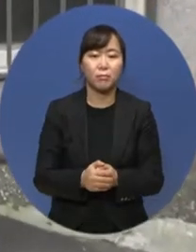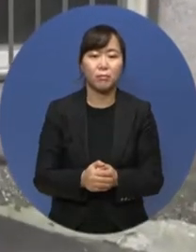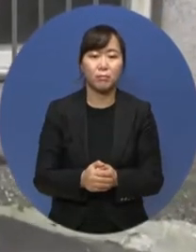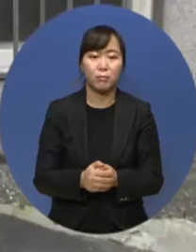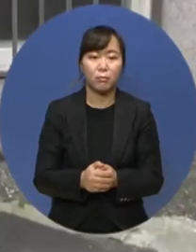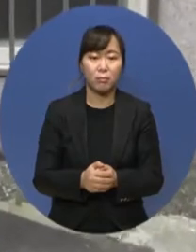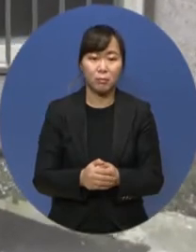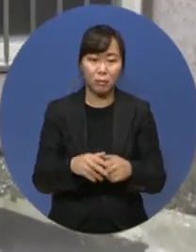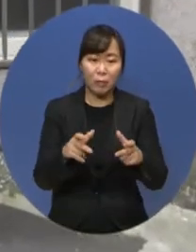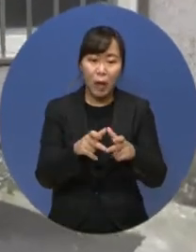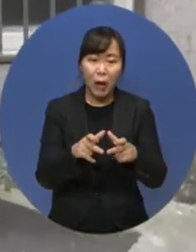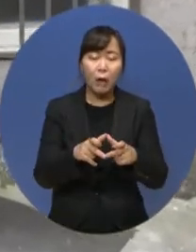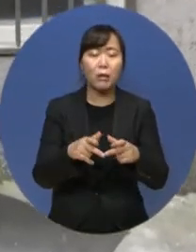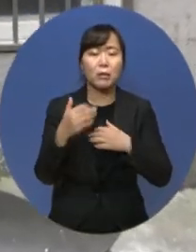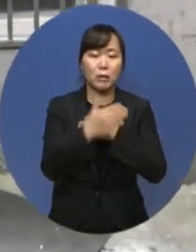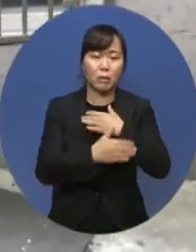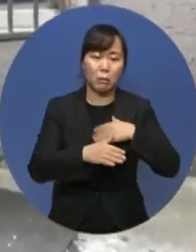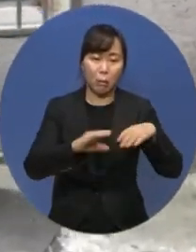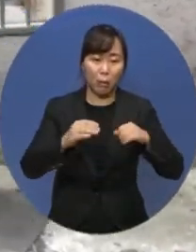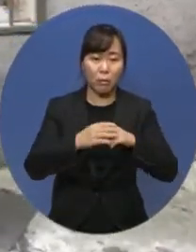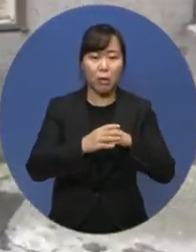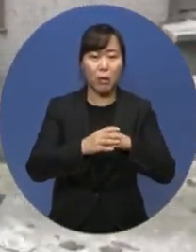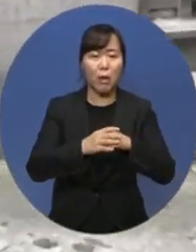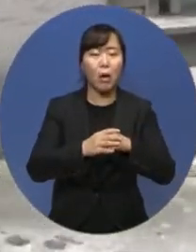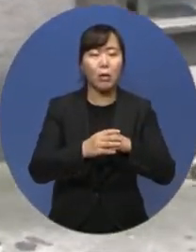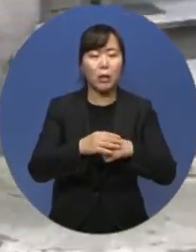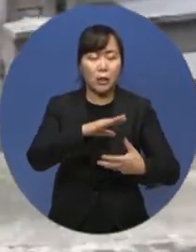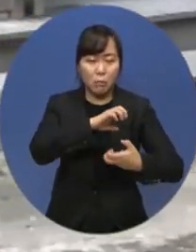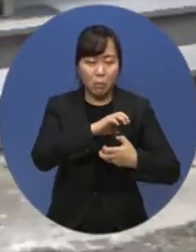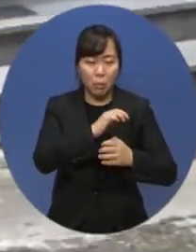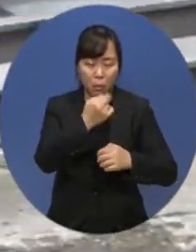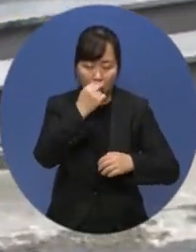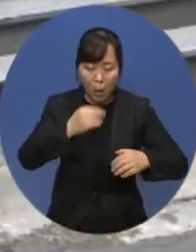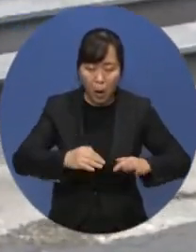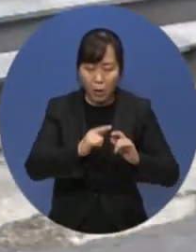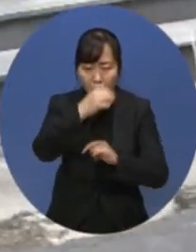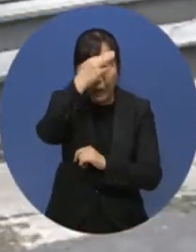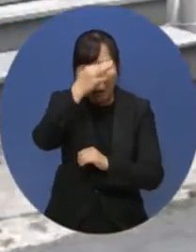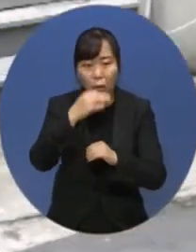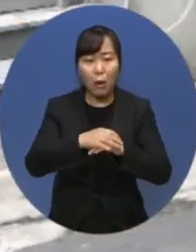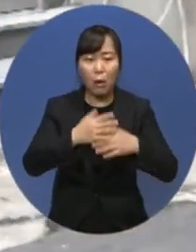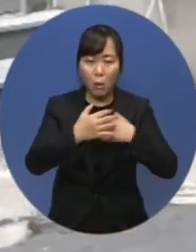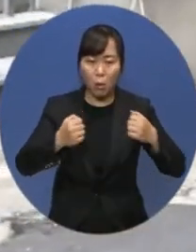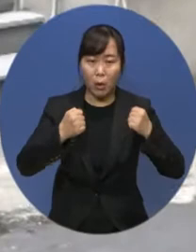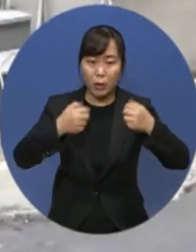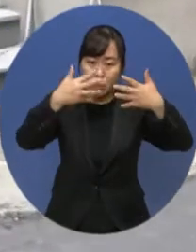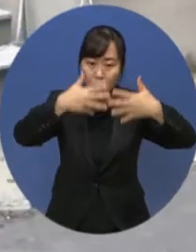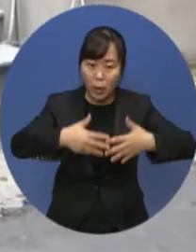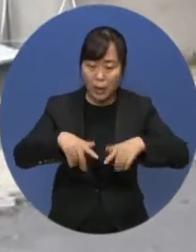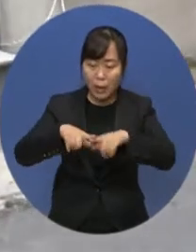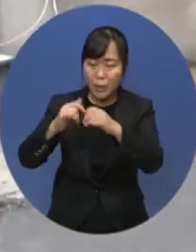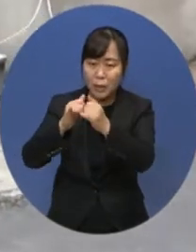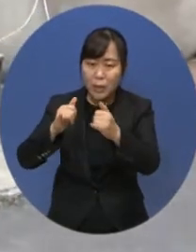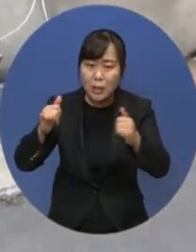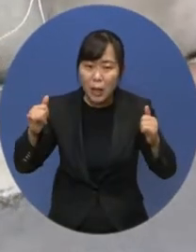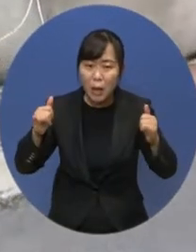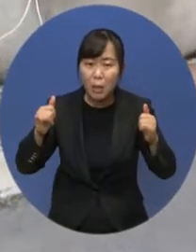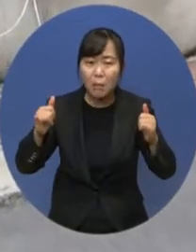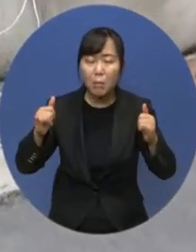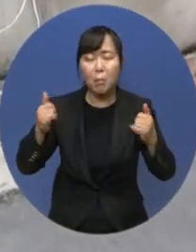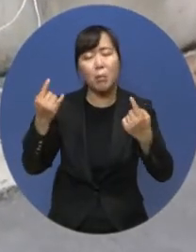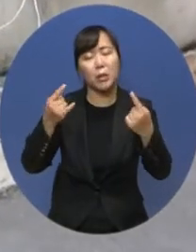장애인은 신체 유연성과 심폐기능 등 건강상태와 그 조건이 비장애인에 비해 저하되고